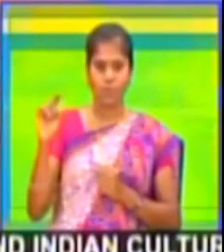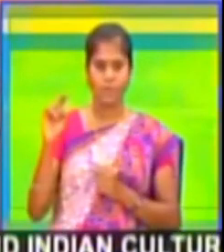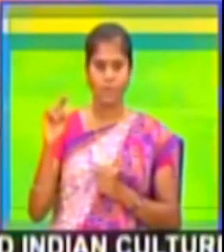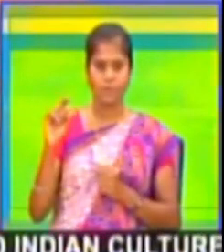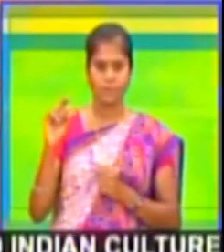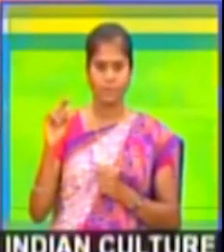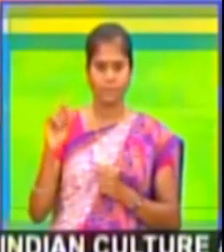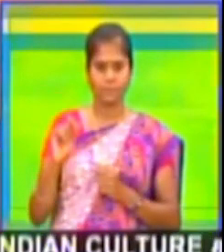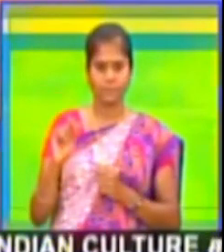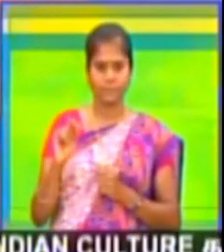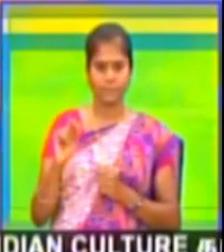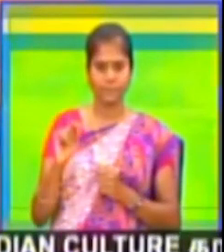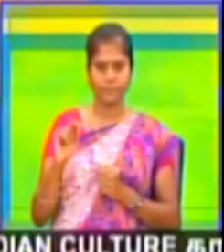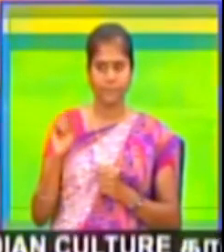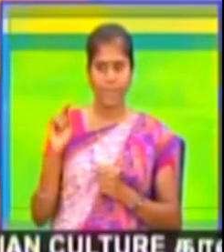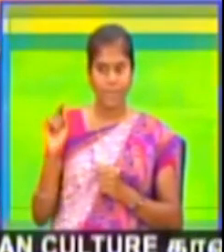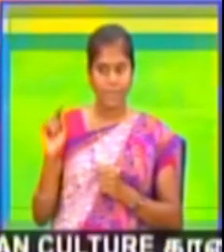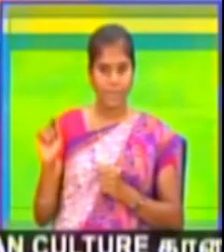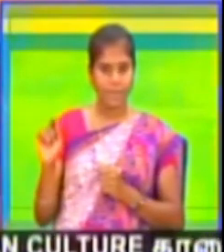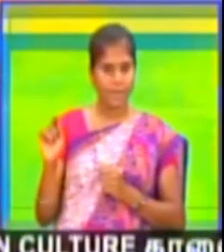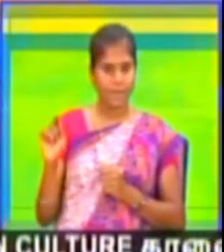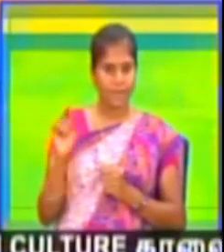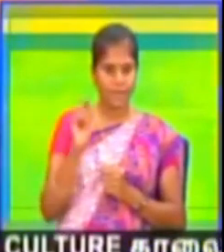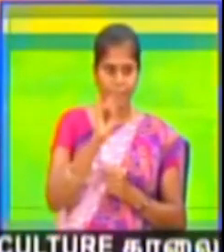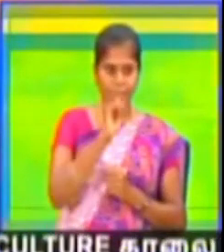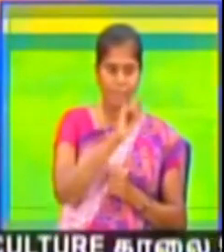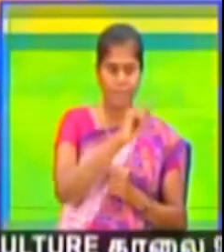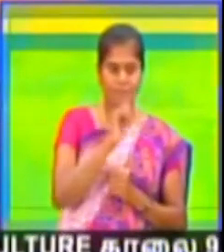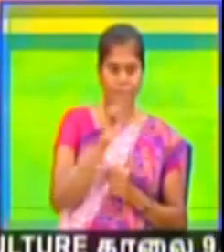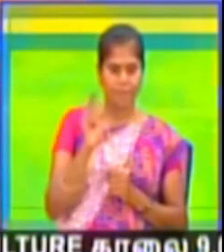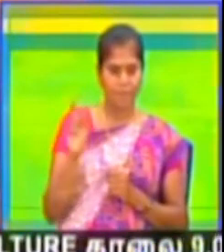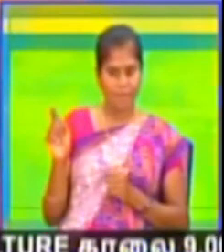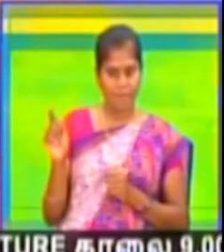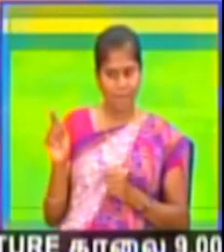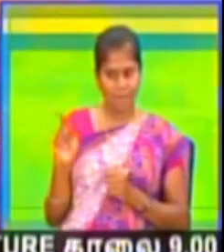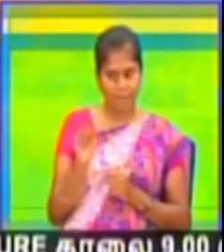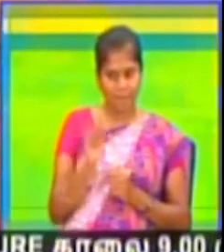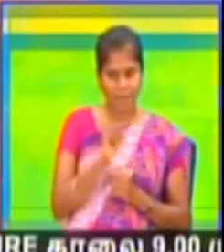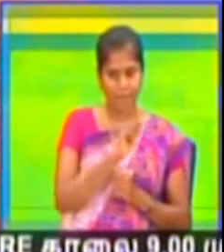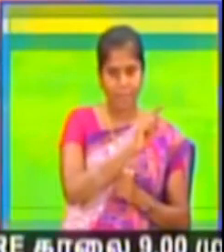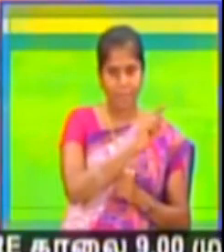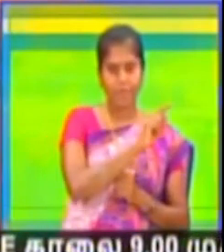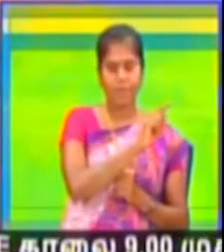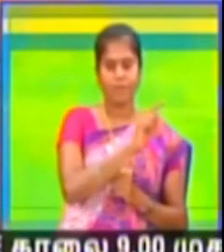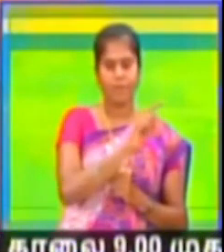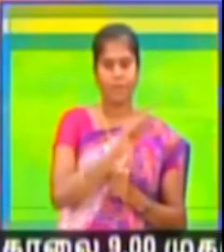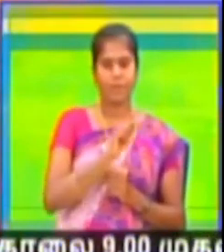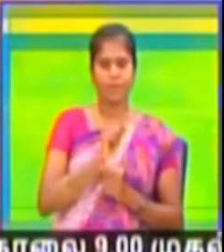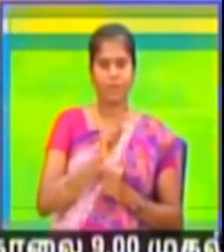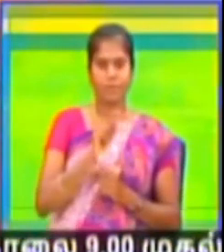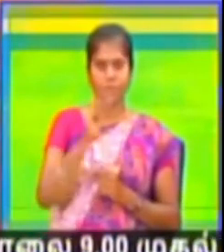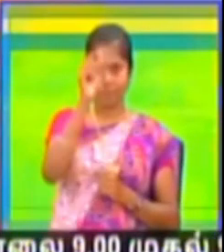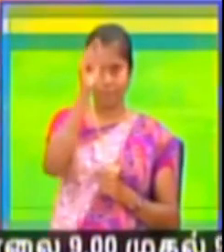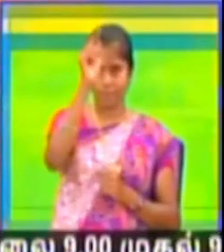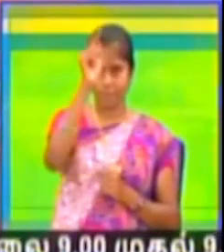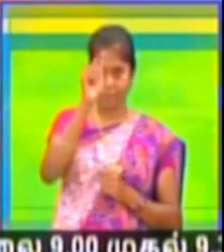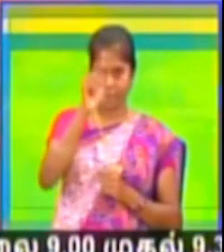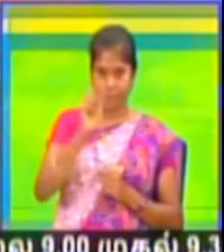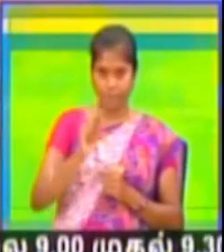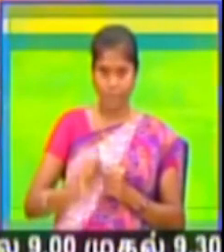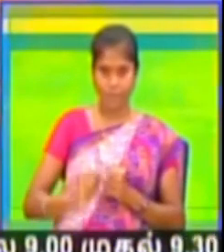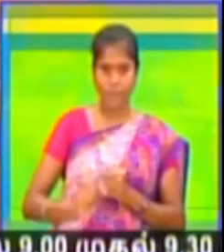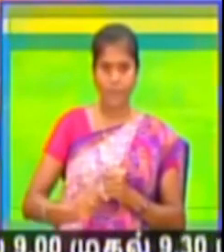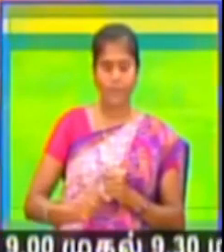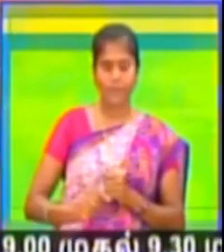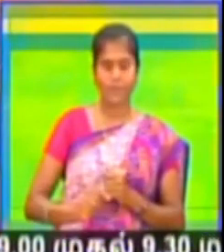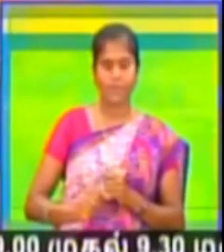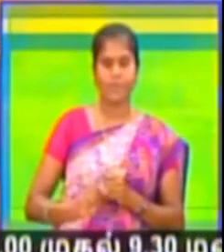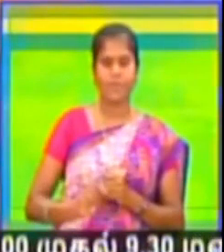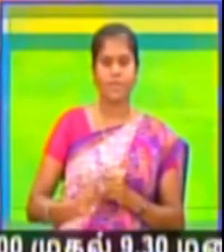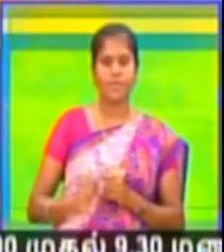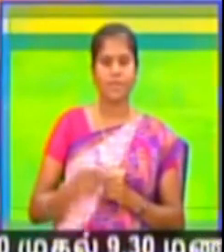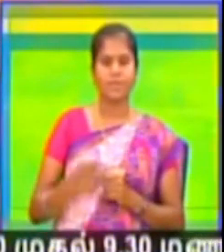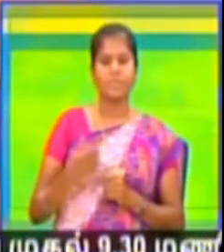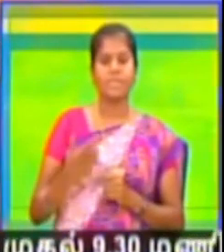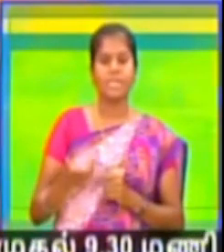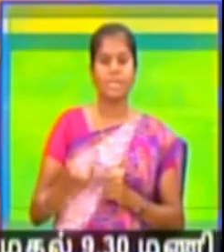வரையப்பட்ட கற்பனை கோடுகளுக்கு அச்சக்கோடுகள் அப்படின்னு பெயர். வடக்கு தெற்காக வரையப்பட்ட கற்பனை